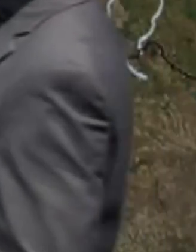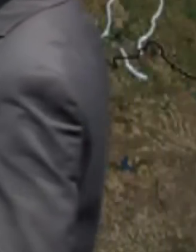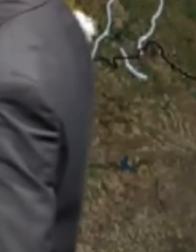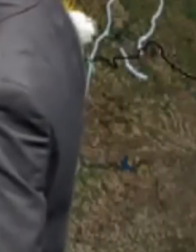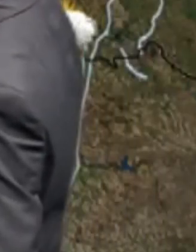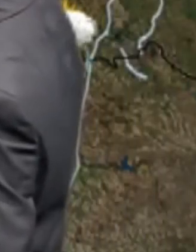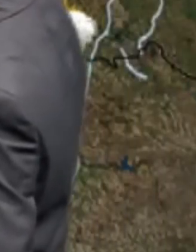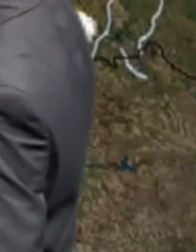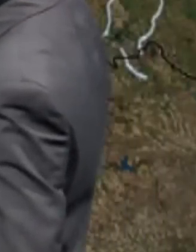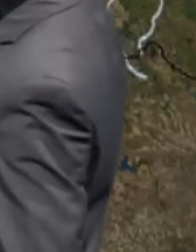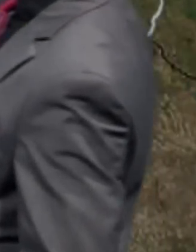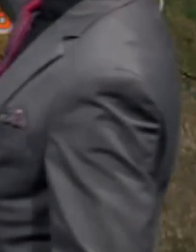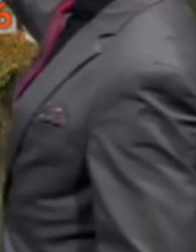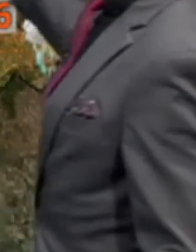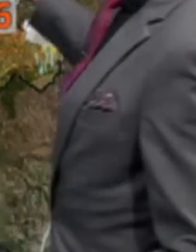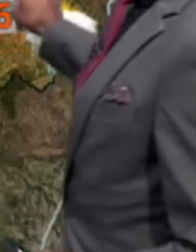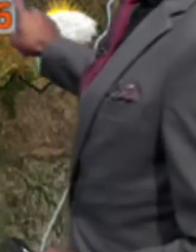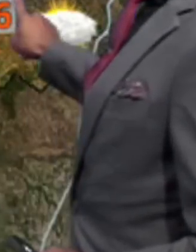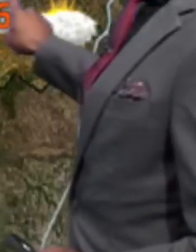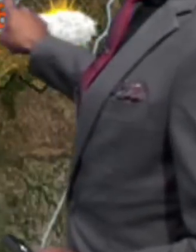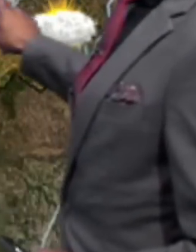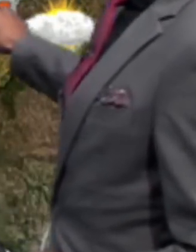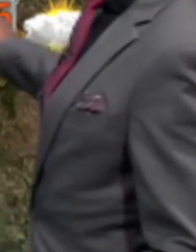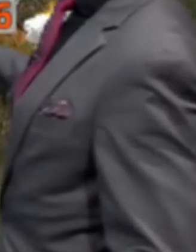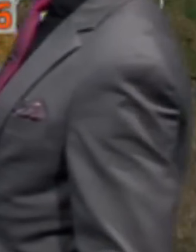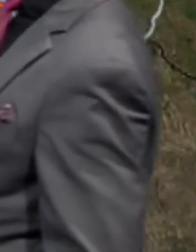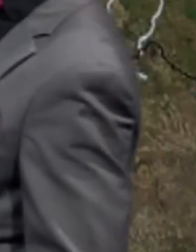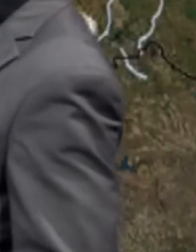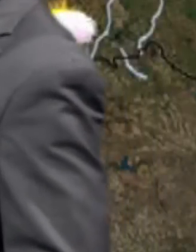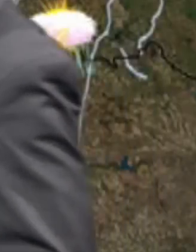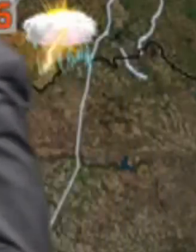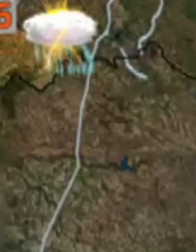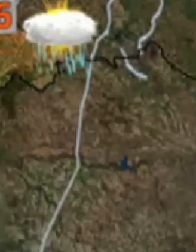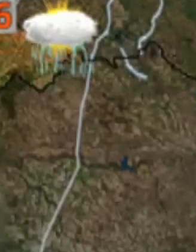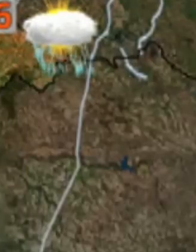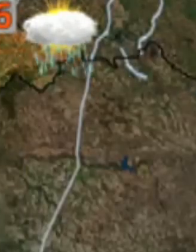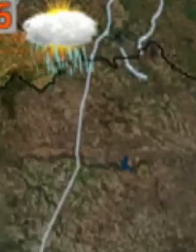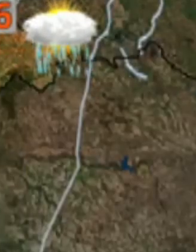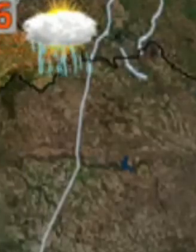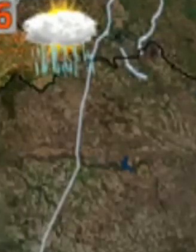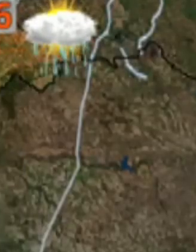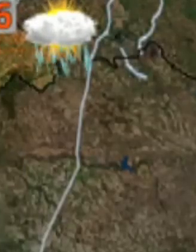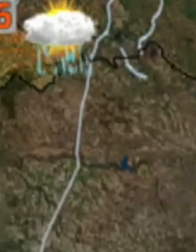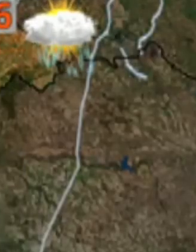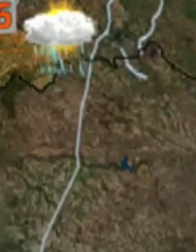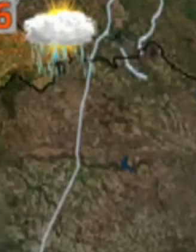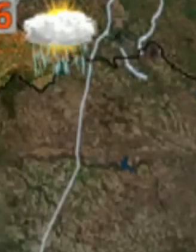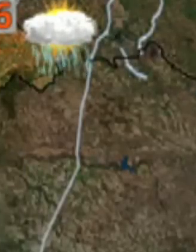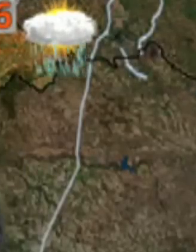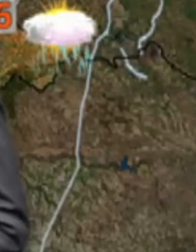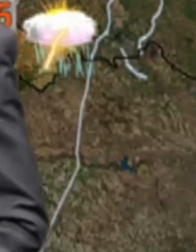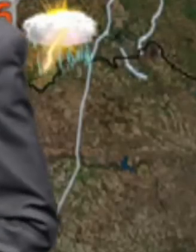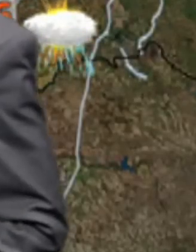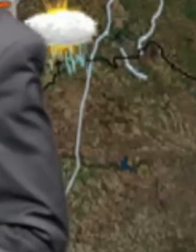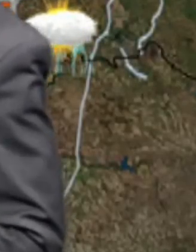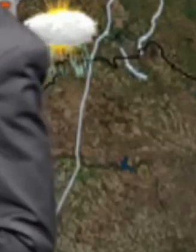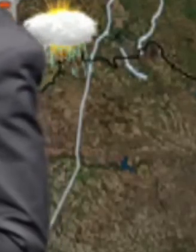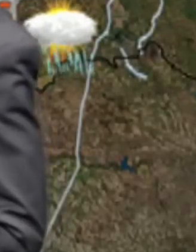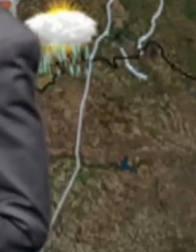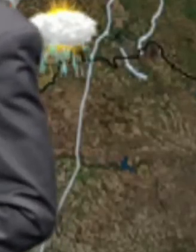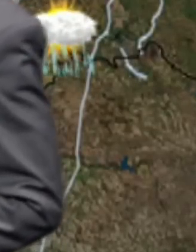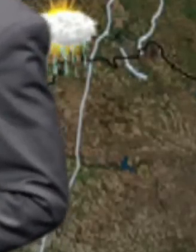tla ba go fiša ka Rustenburg ke tše 33 re lebetše ka Potchefstroom 33 le gona ka Tosca ke tše 33 ka